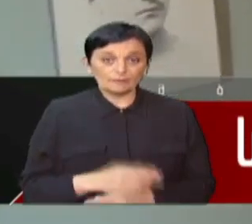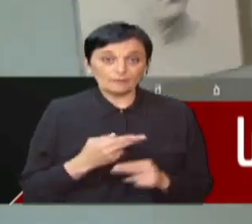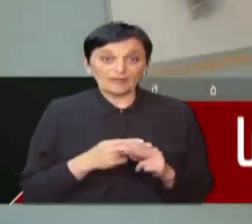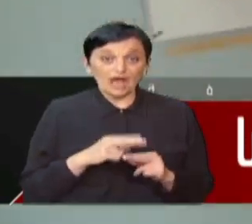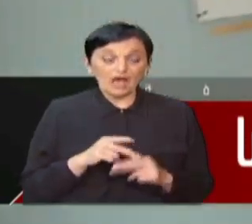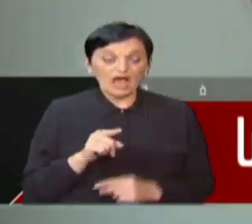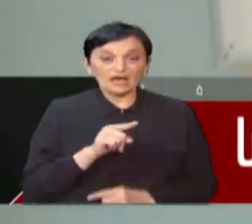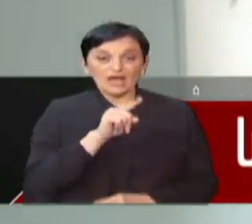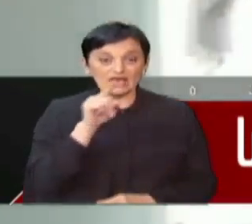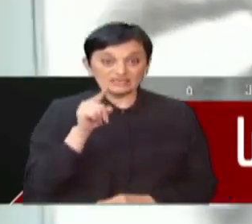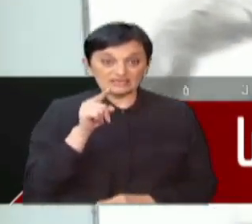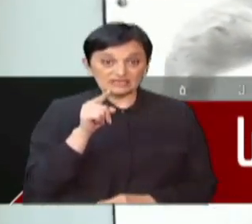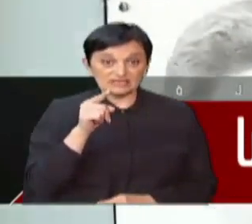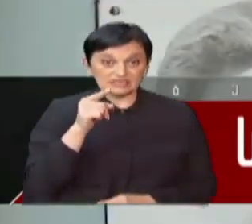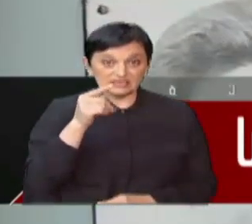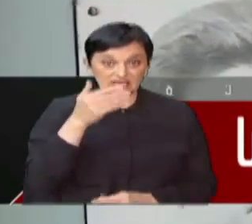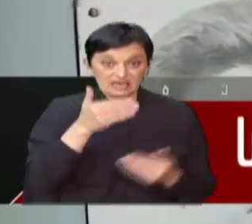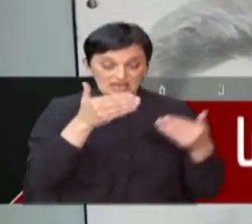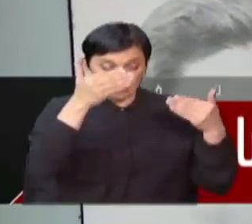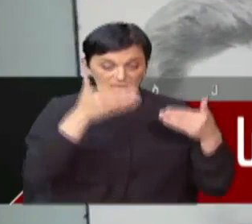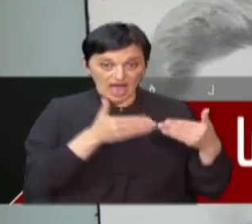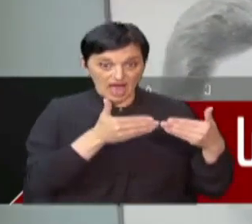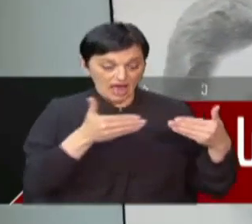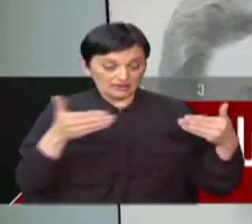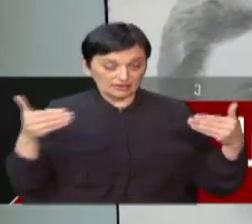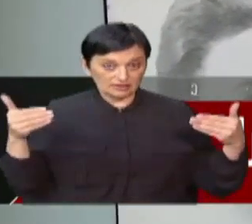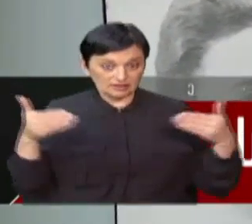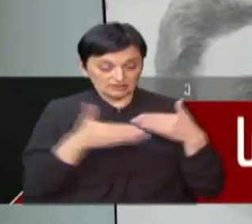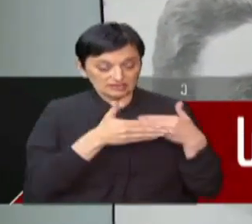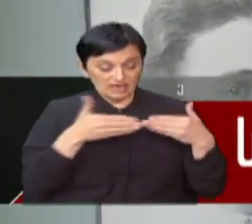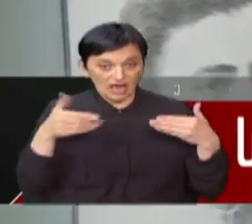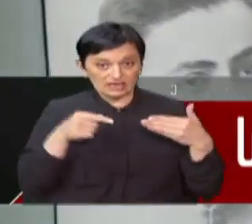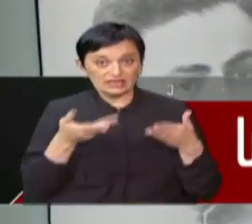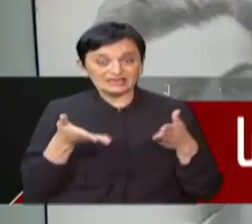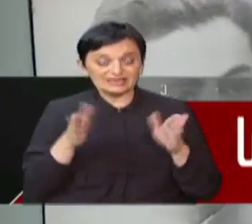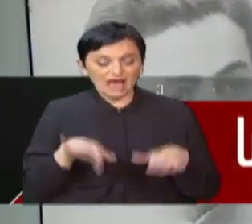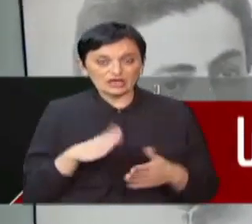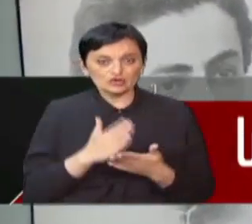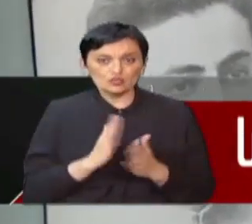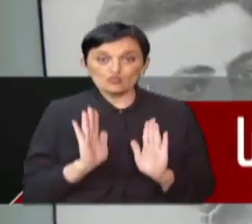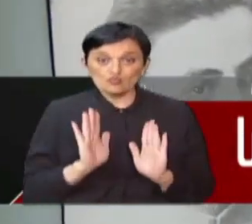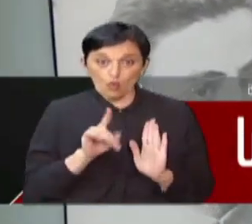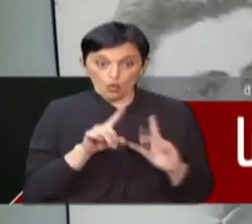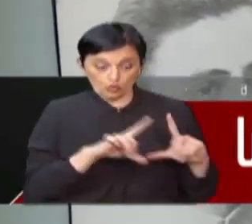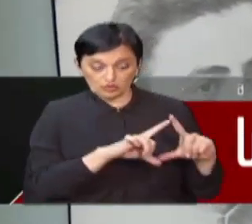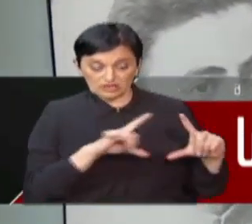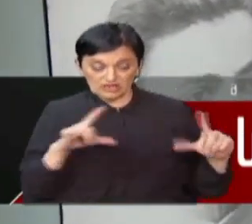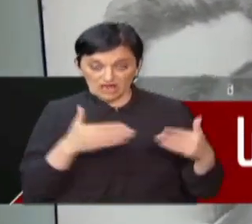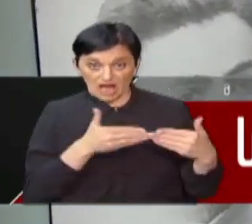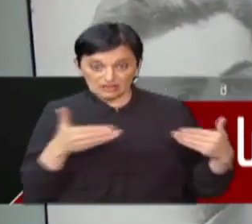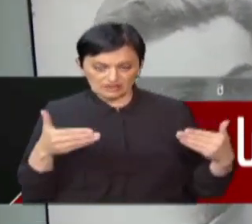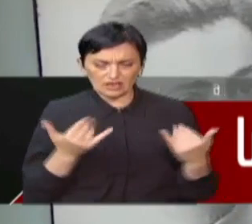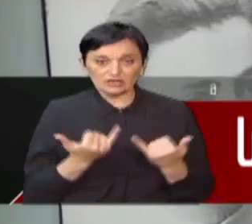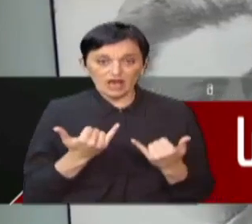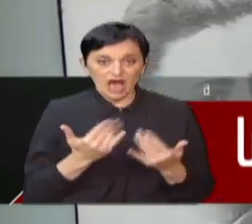ეს არის კედელი. Fragmenti, რომელიც დარჩენილი არის მხოლოდ ეს კედელი. Ამჟამად